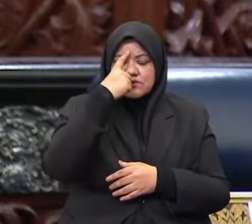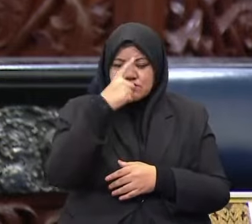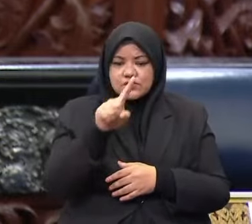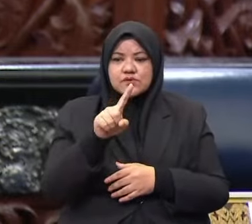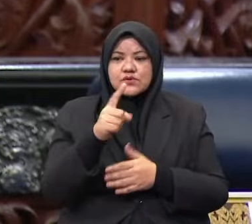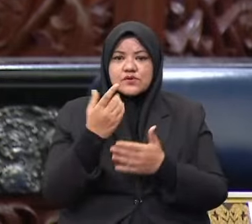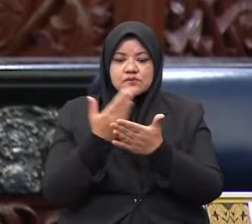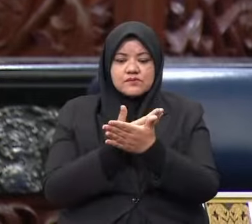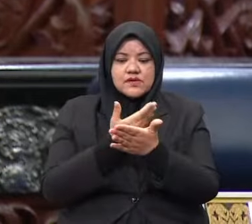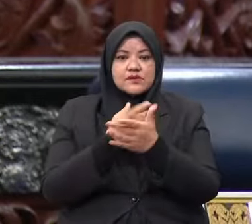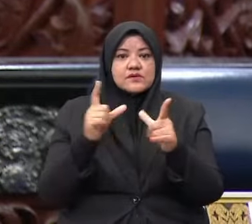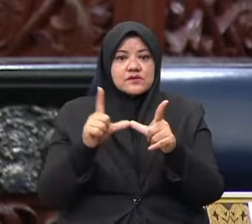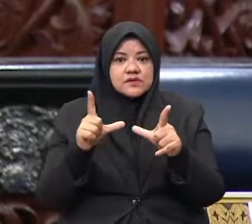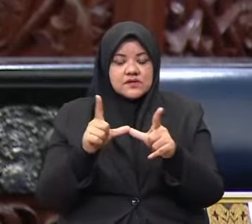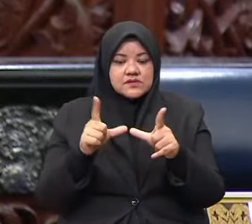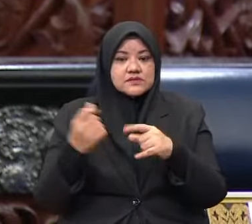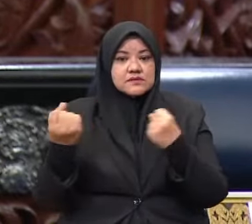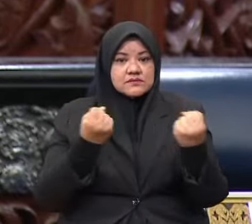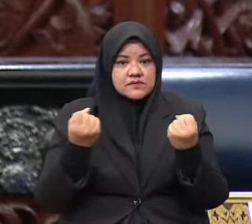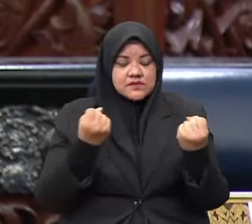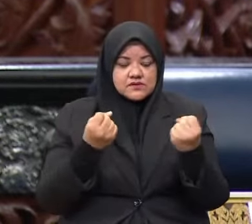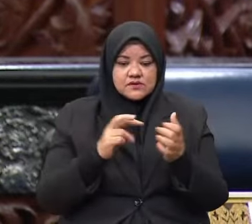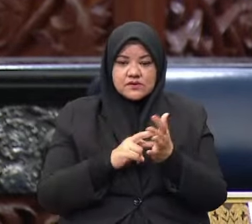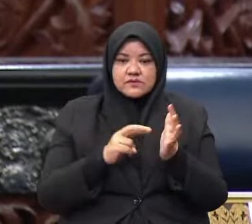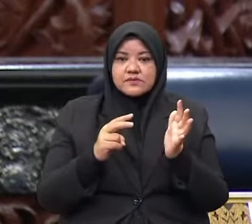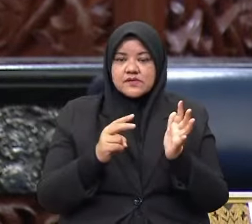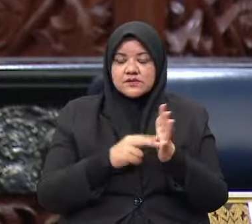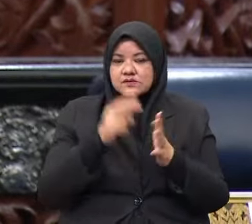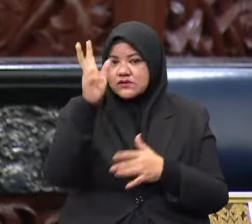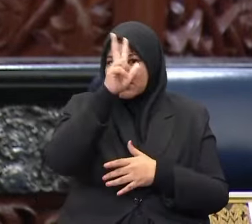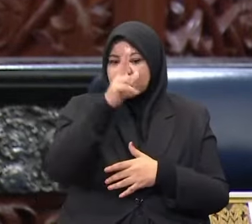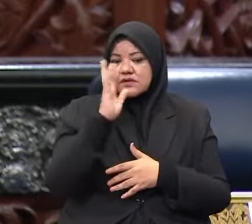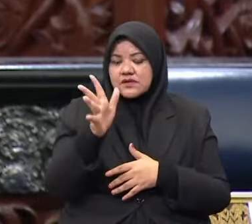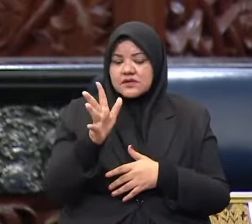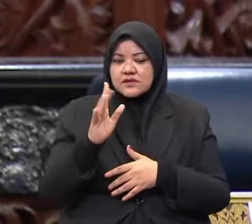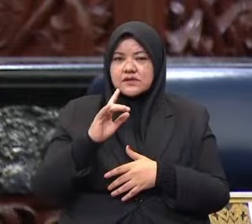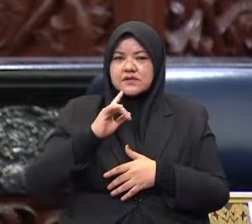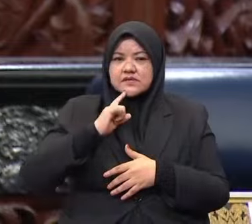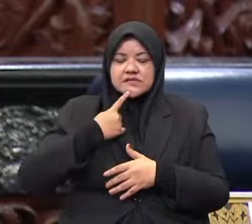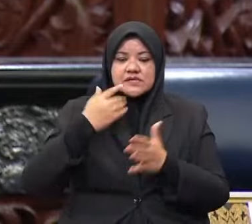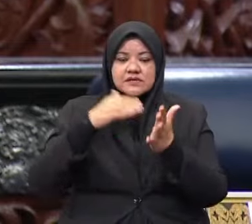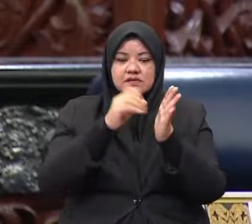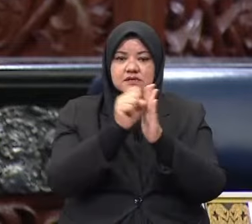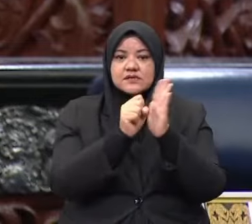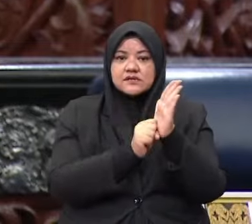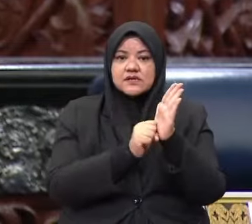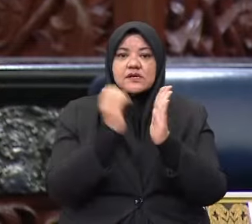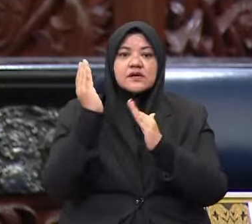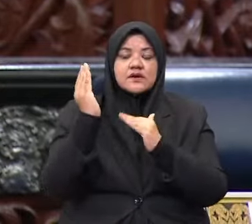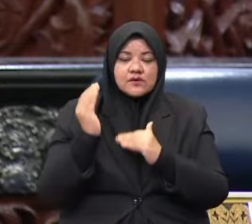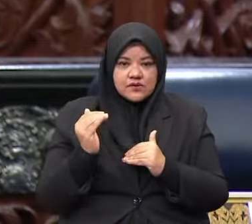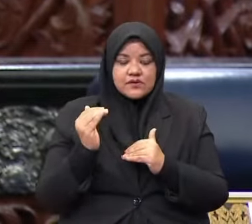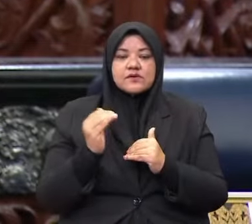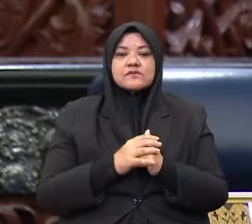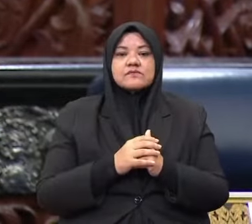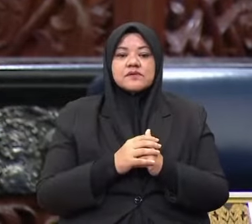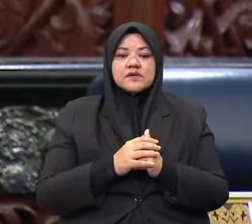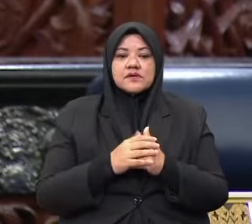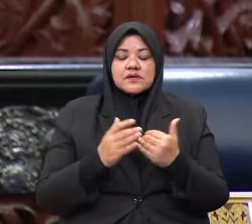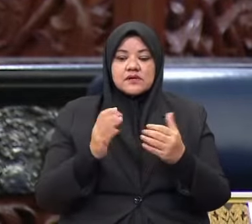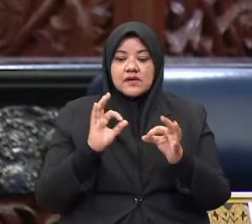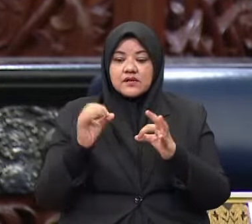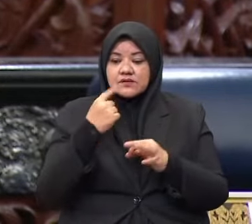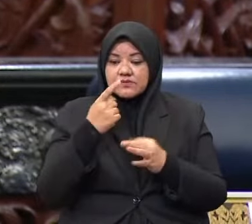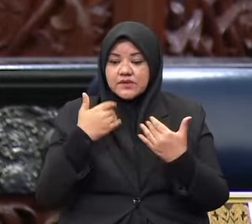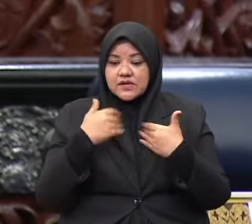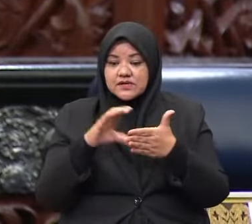renew license memandu, adakah kerajaan akan lebih ketatkan lagi syarat-syaratnya supaya pemegang-pemegang